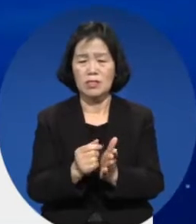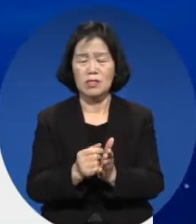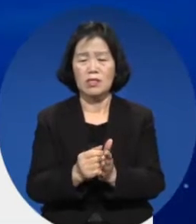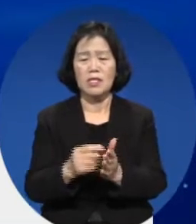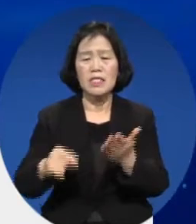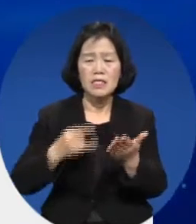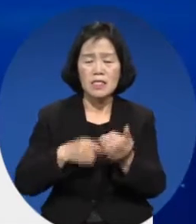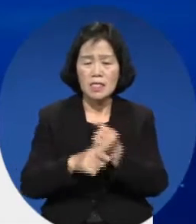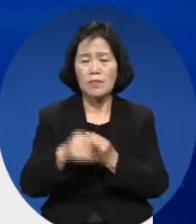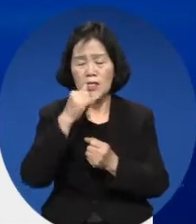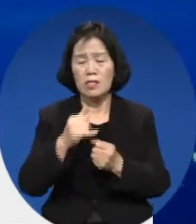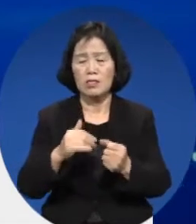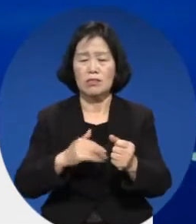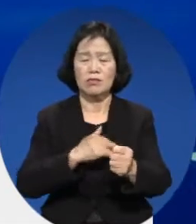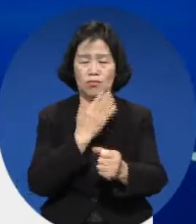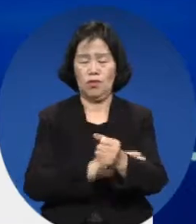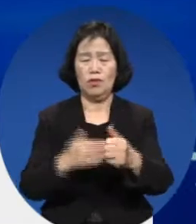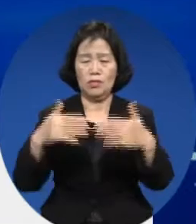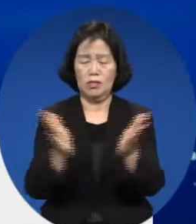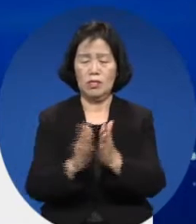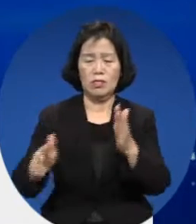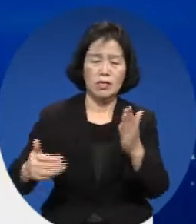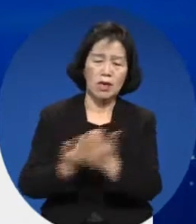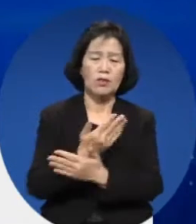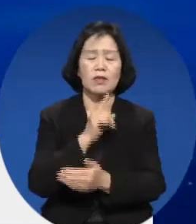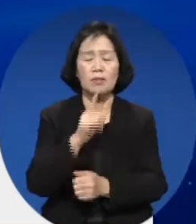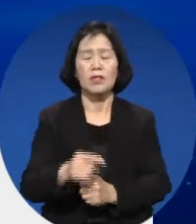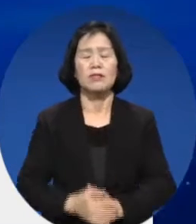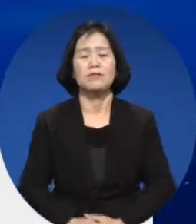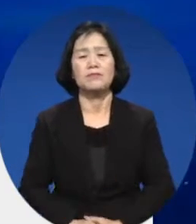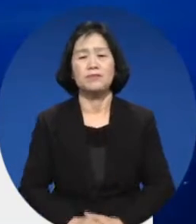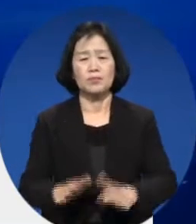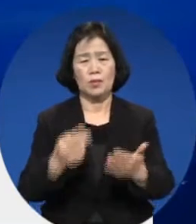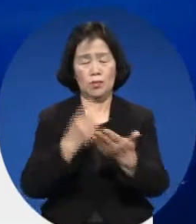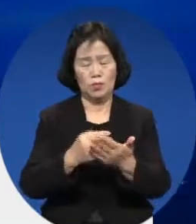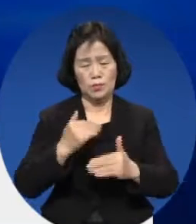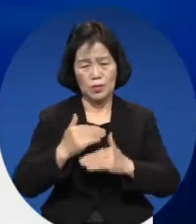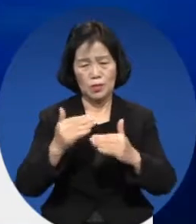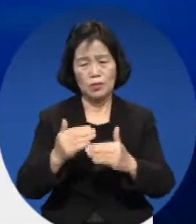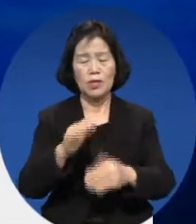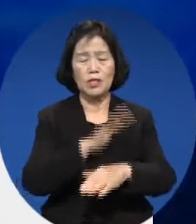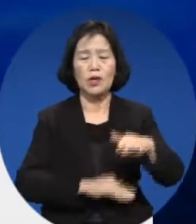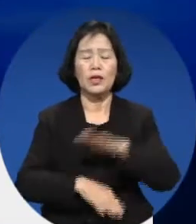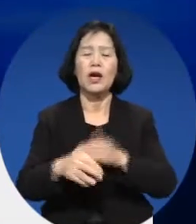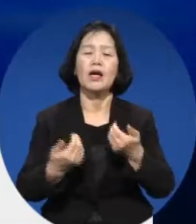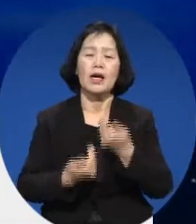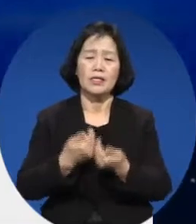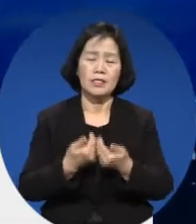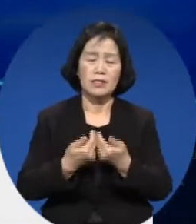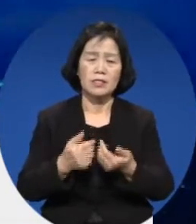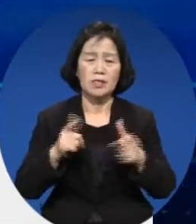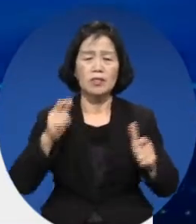권력기관 개혁이다 이렇게 얘기하고 있습니다. 어찌됐건 이 공수처법 개정안 처리 과정에서 불거진 여야 간 갈등과 여러 가지